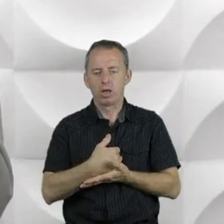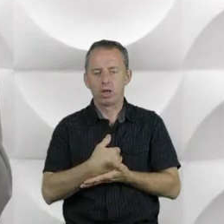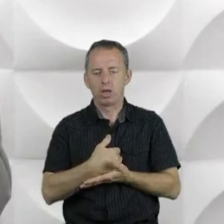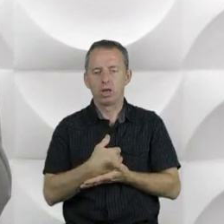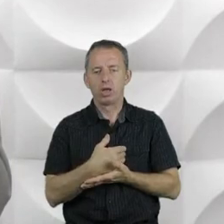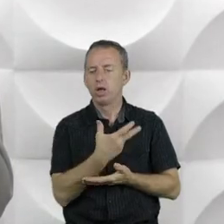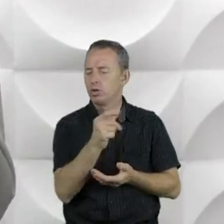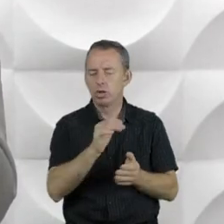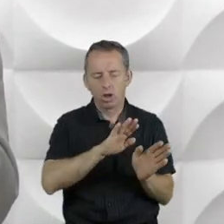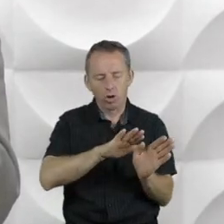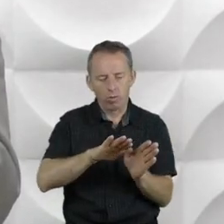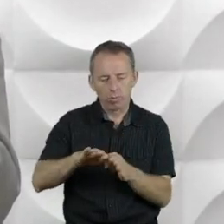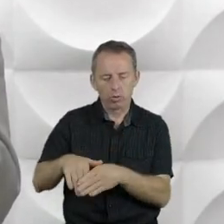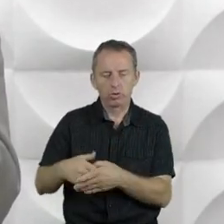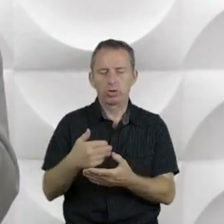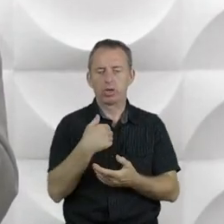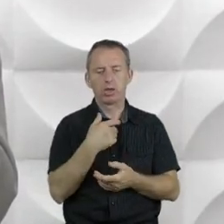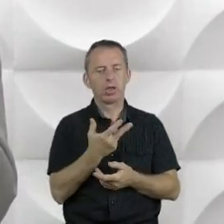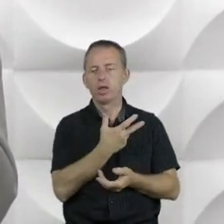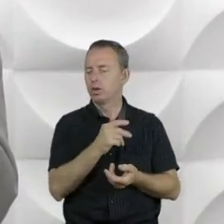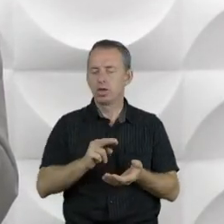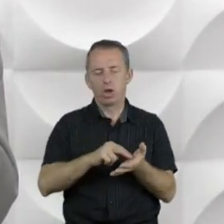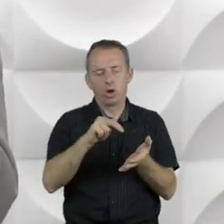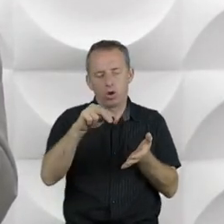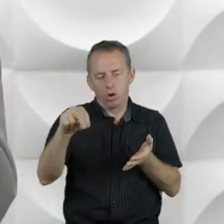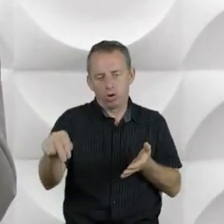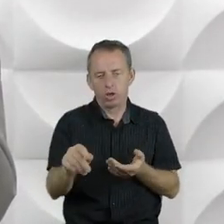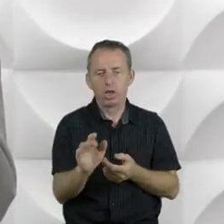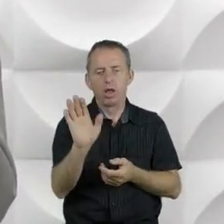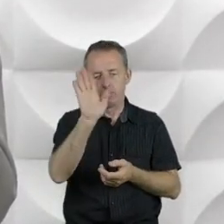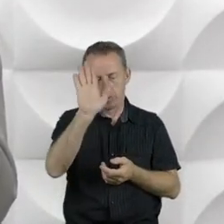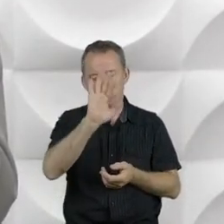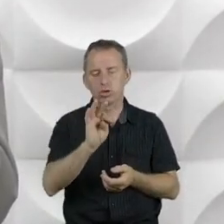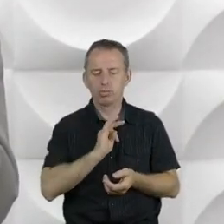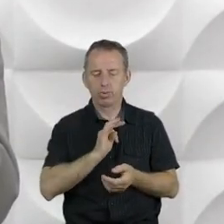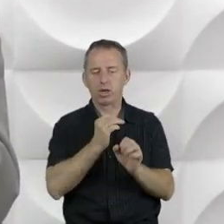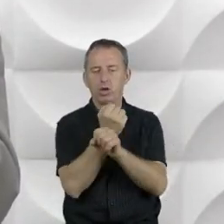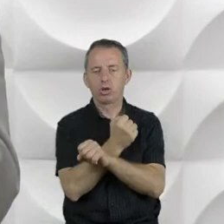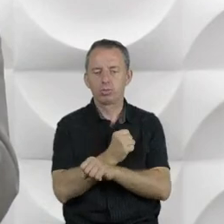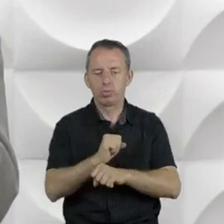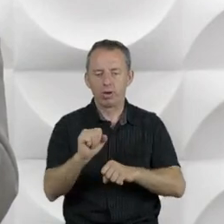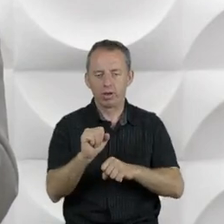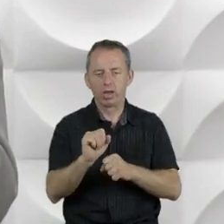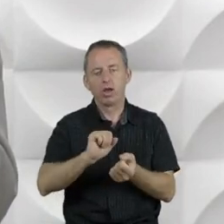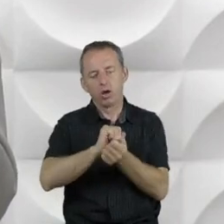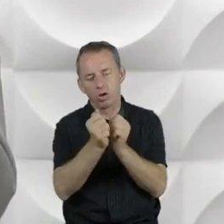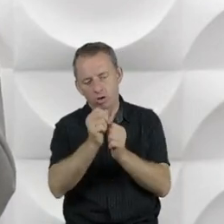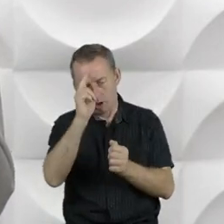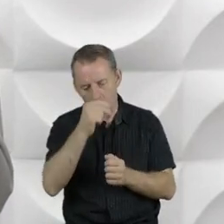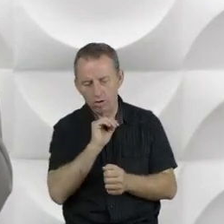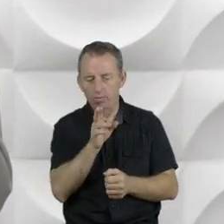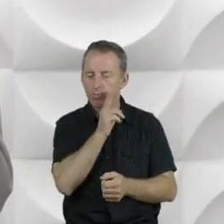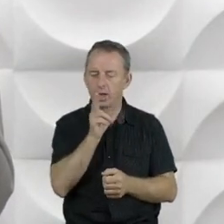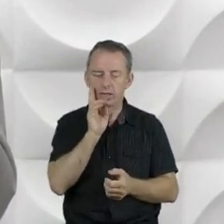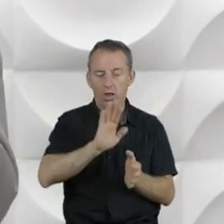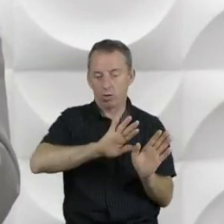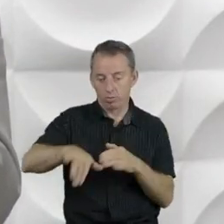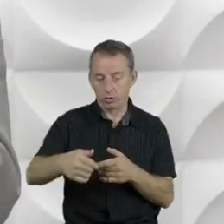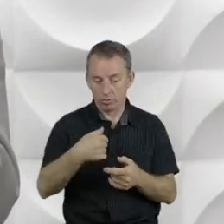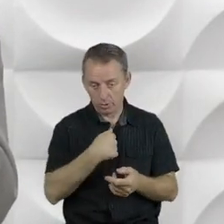nie opuszczaj mnie i nie odchodź, Boże mego zbawienia. Choćby ojciec i matka opuścili